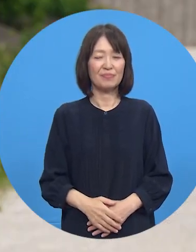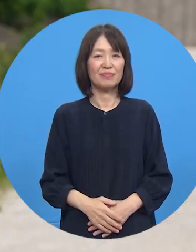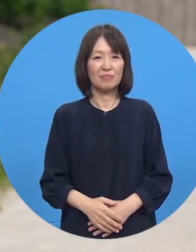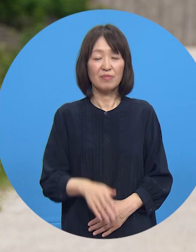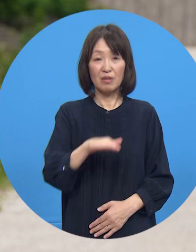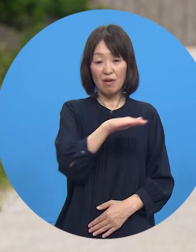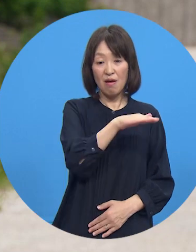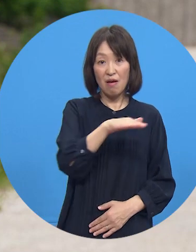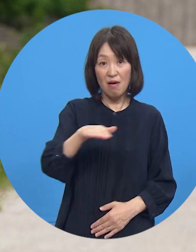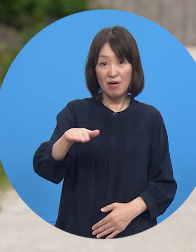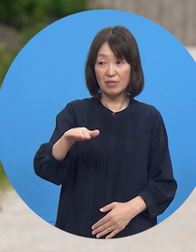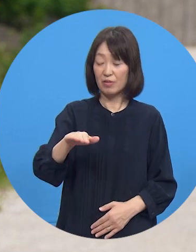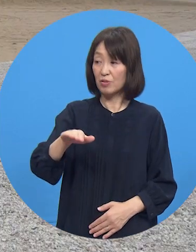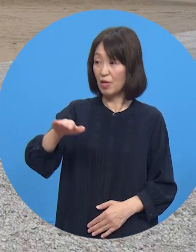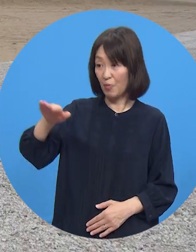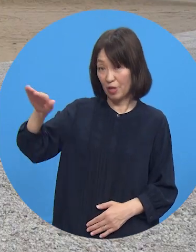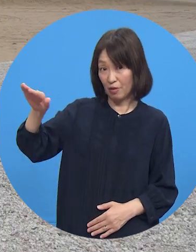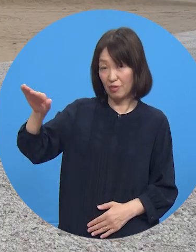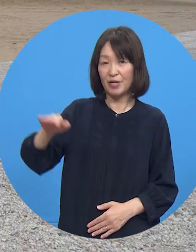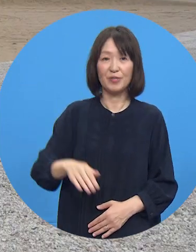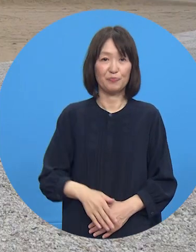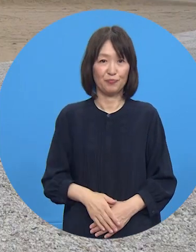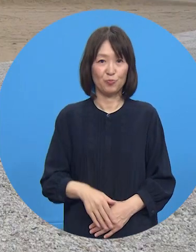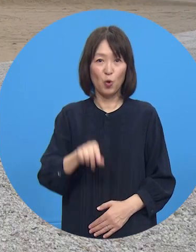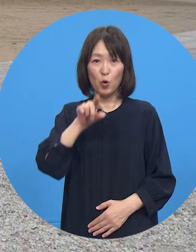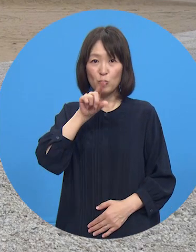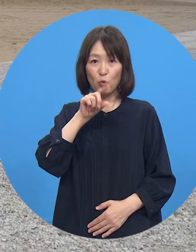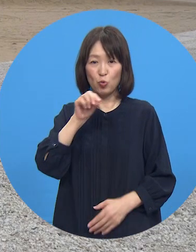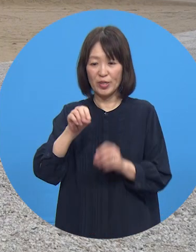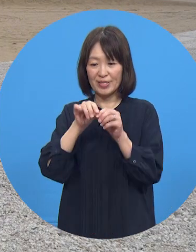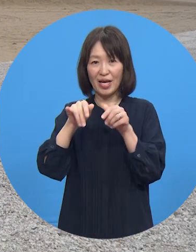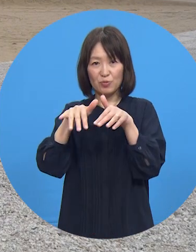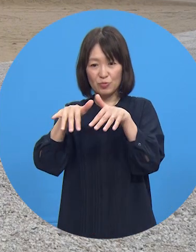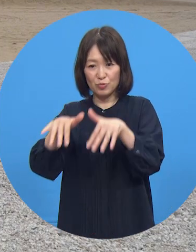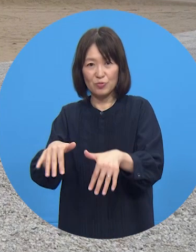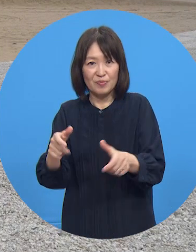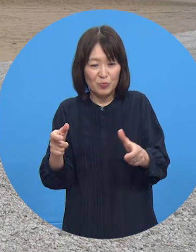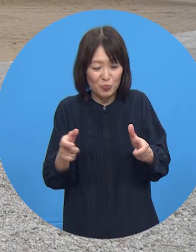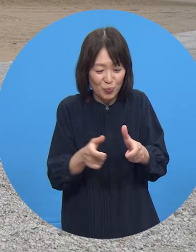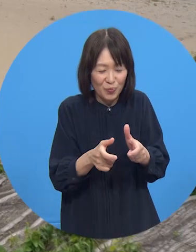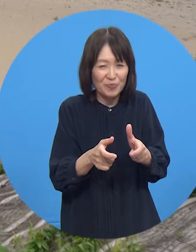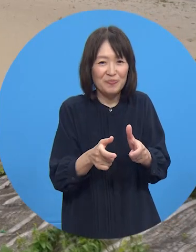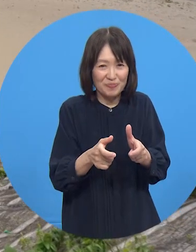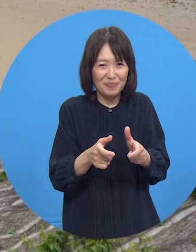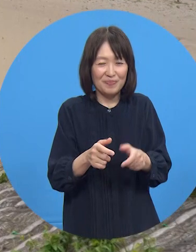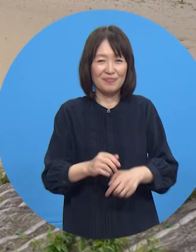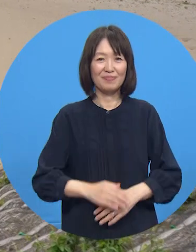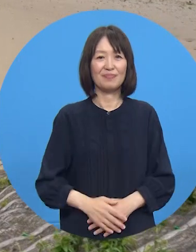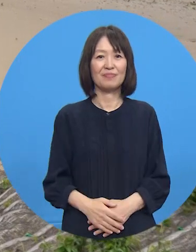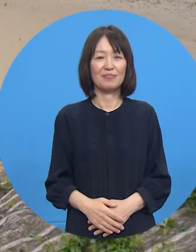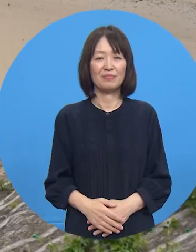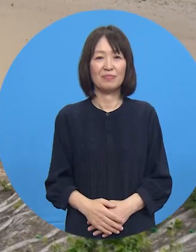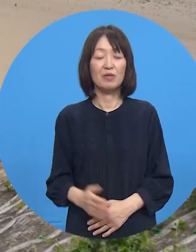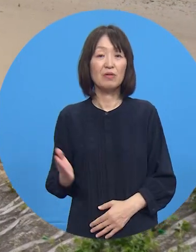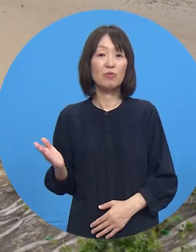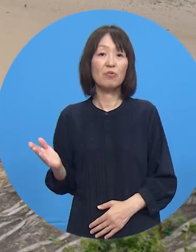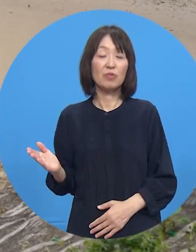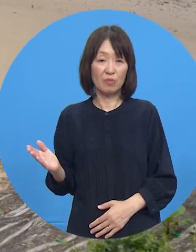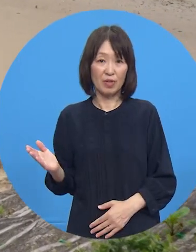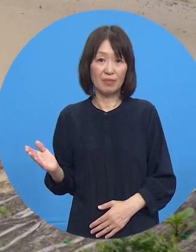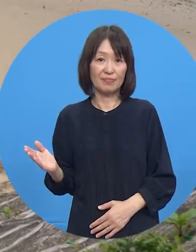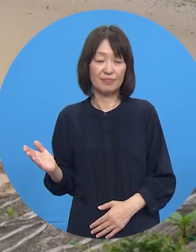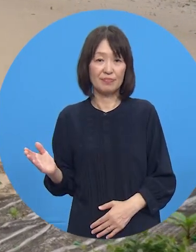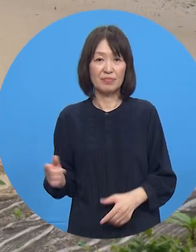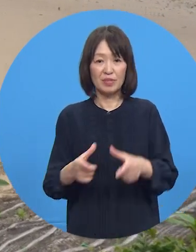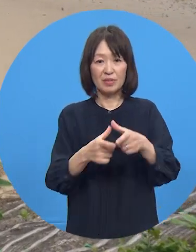平地だったり斜面があったり、ミニ鳥取砂丘みたいですね。 ルナテラスは屋外